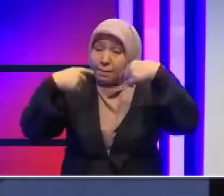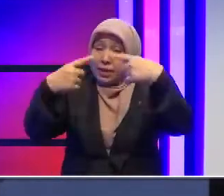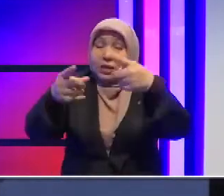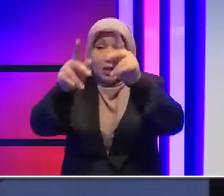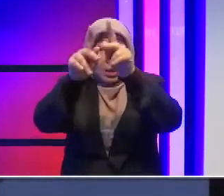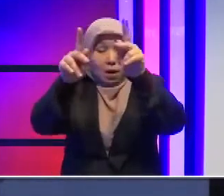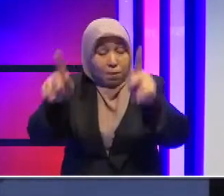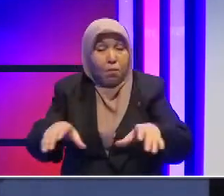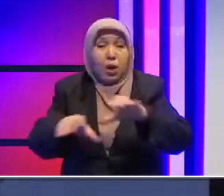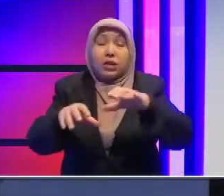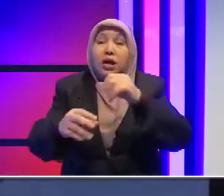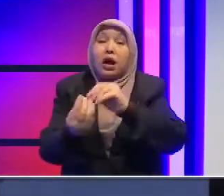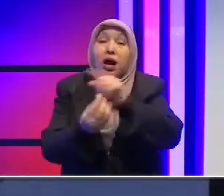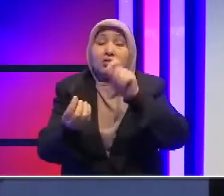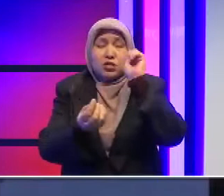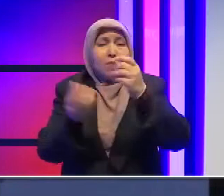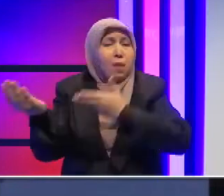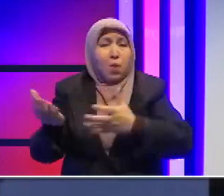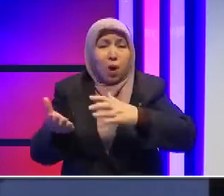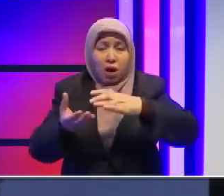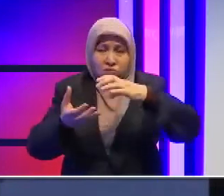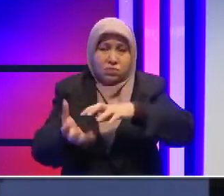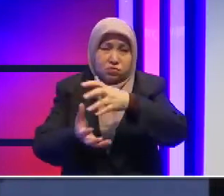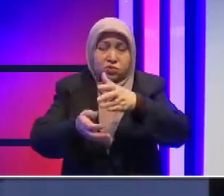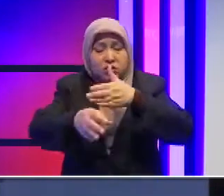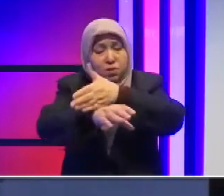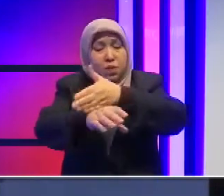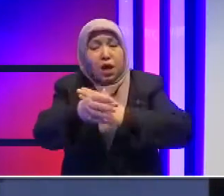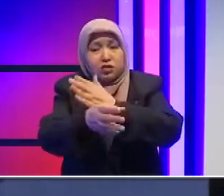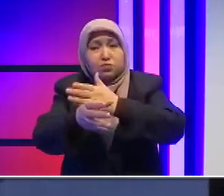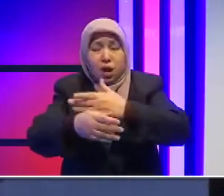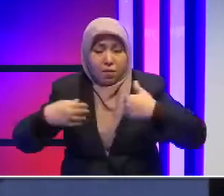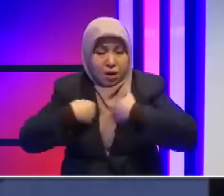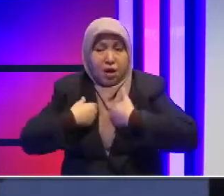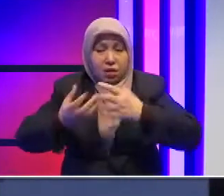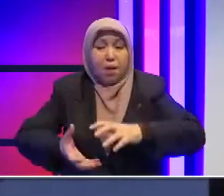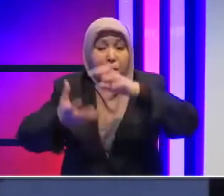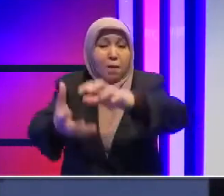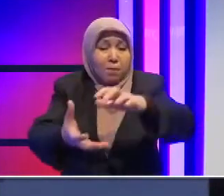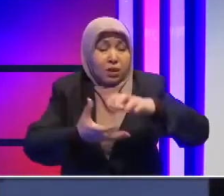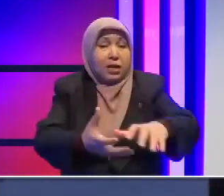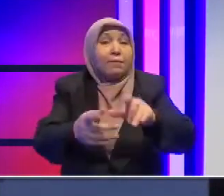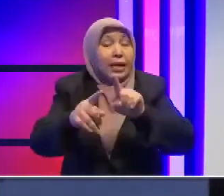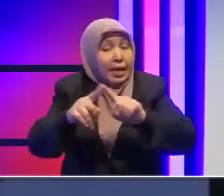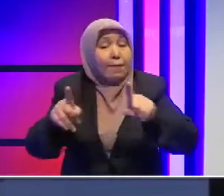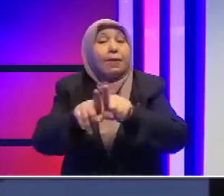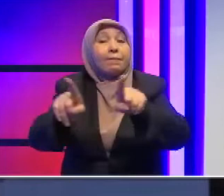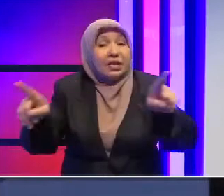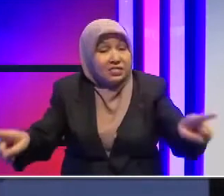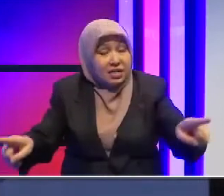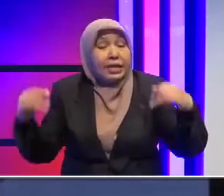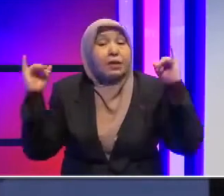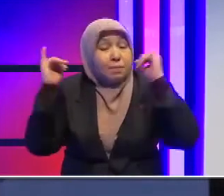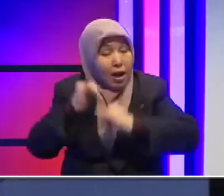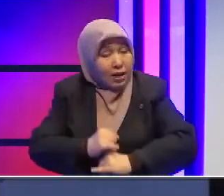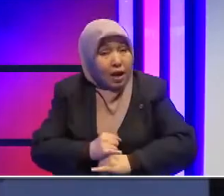melaksanakan ibadah haji, mereka membawa sembahan dalam bentuk sembelihan-sembelihan mereka. Tetapi yang membezakan di antara